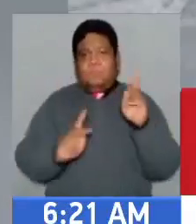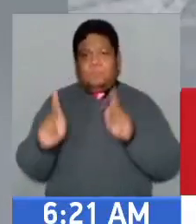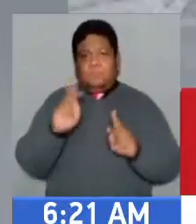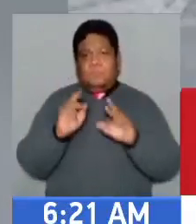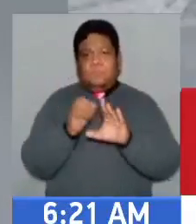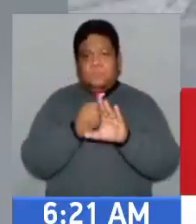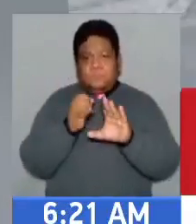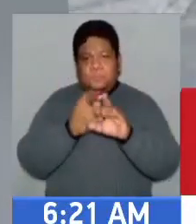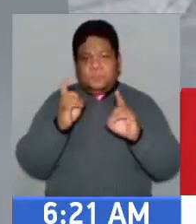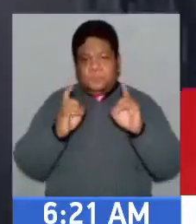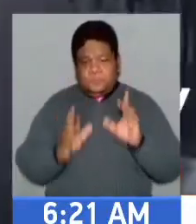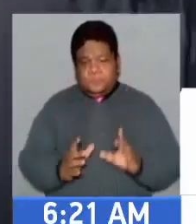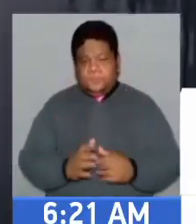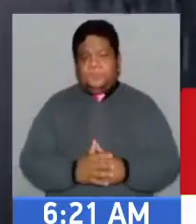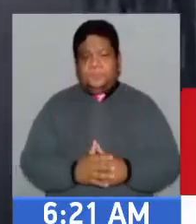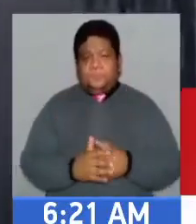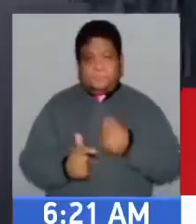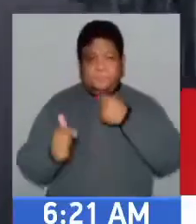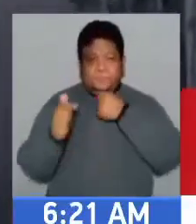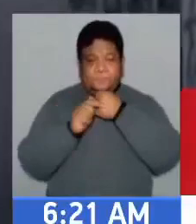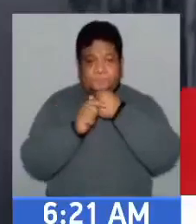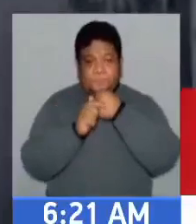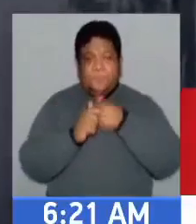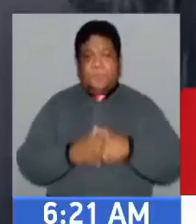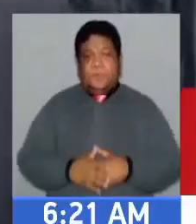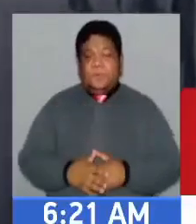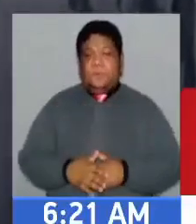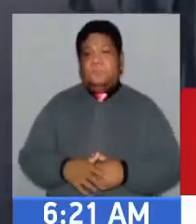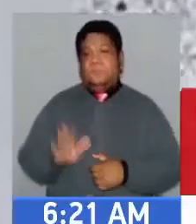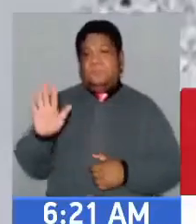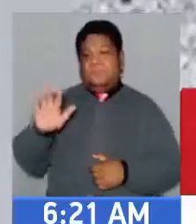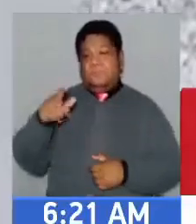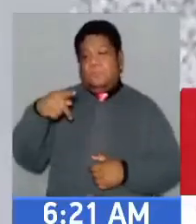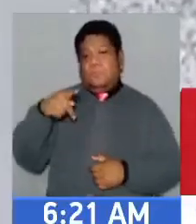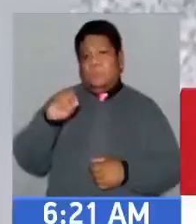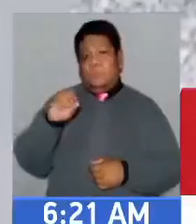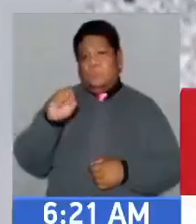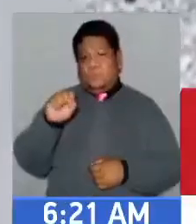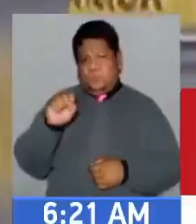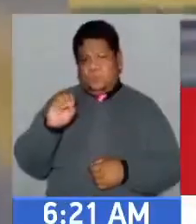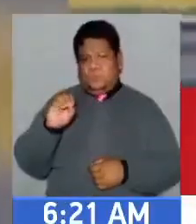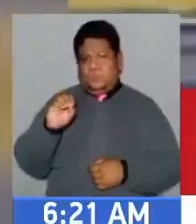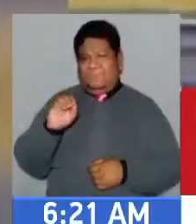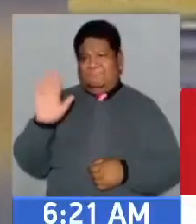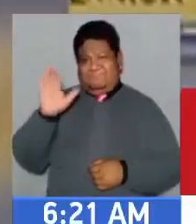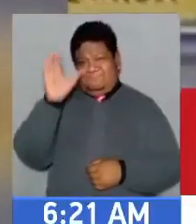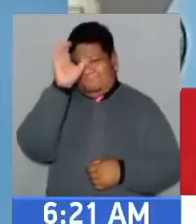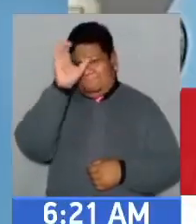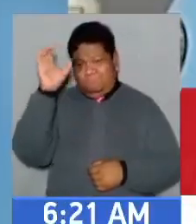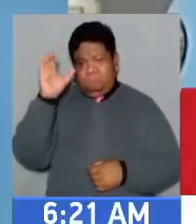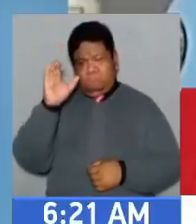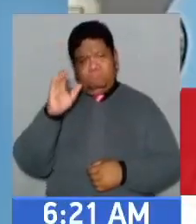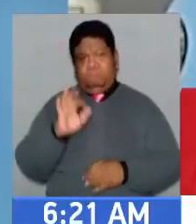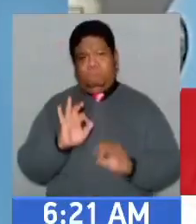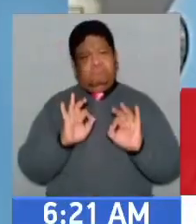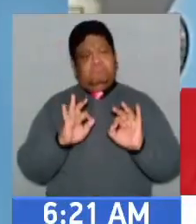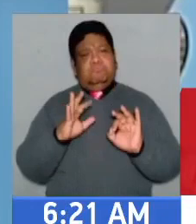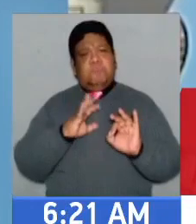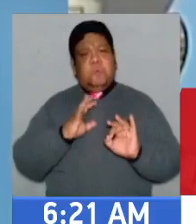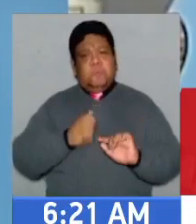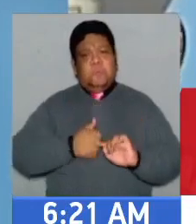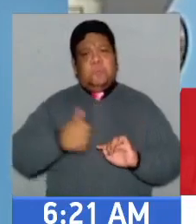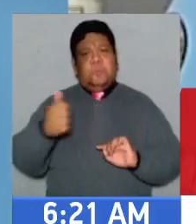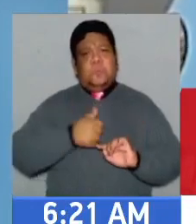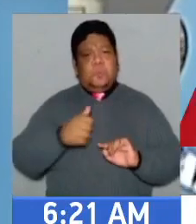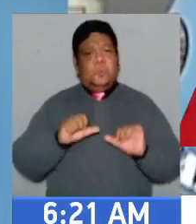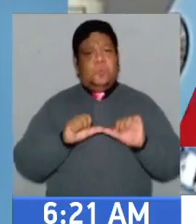sa Public Order and Safety Office o Poso ng Calamba, hindi na paralisa ang transportasyon sa lungsod. Pinirepair na namin yung mga